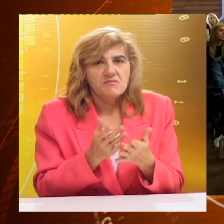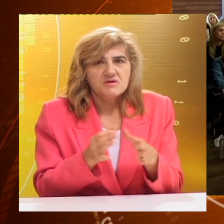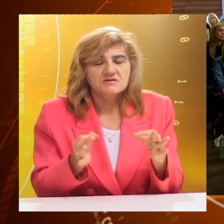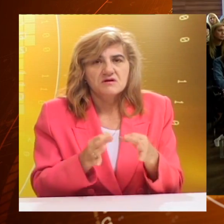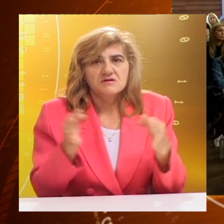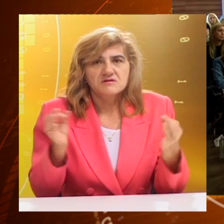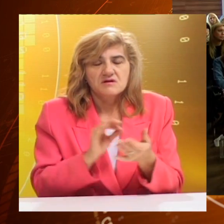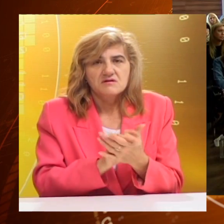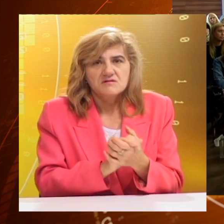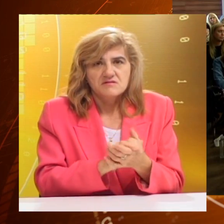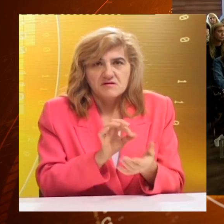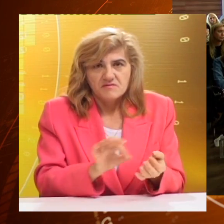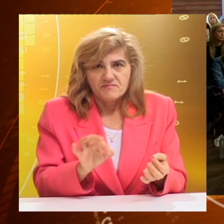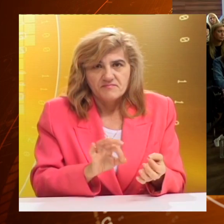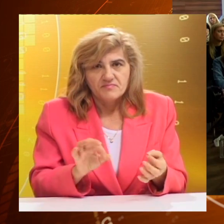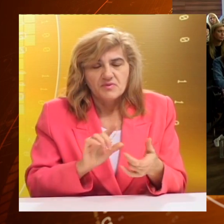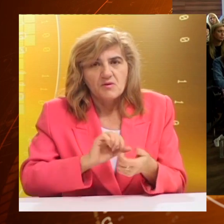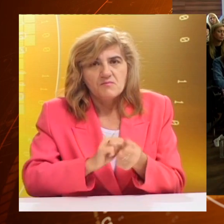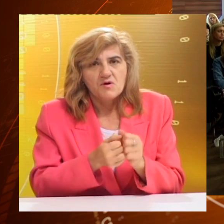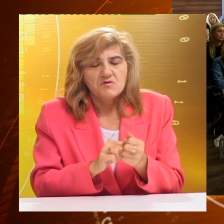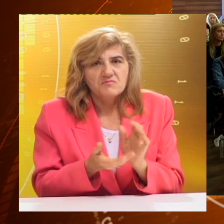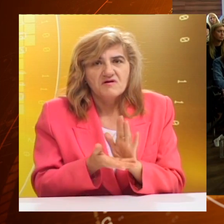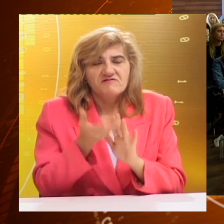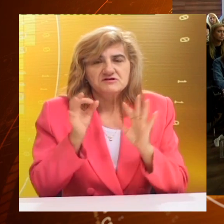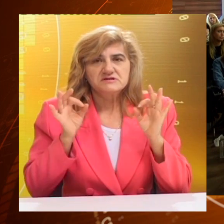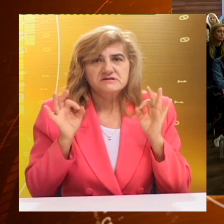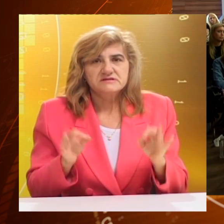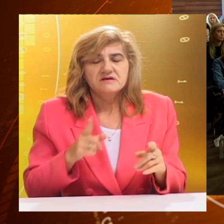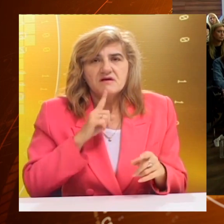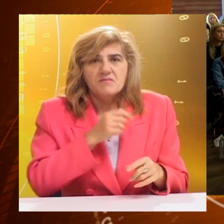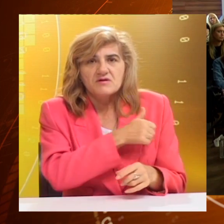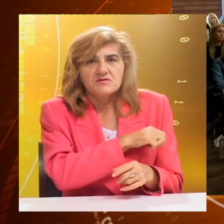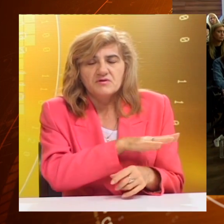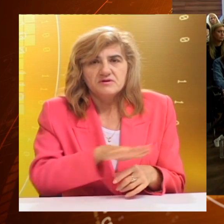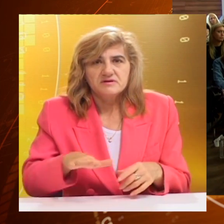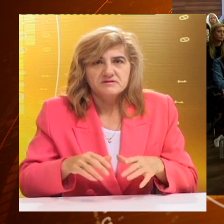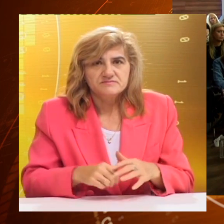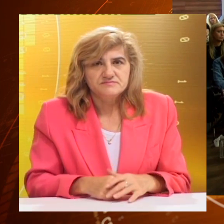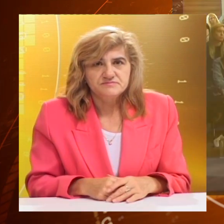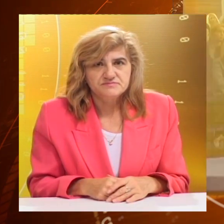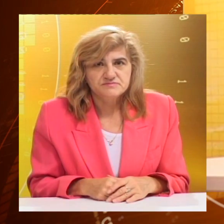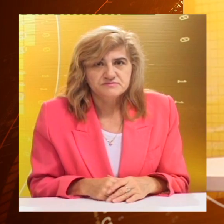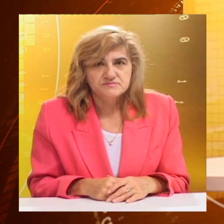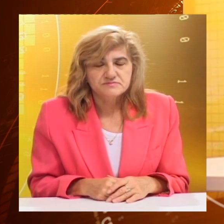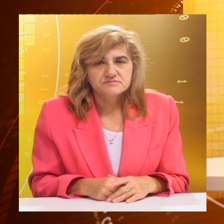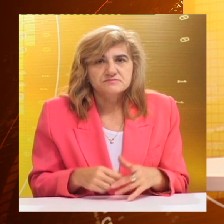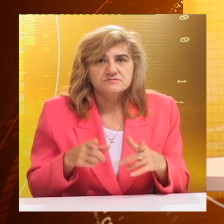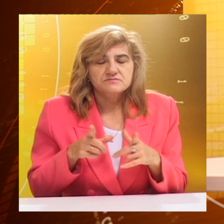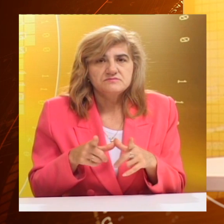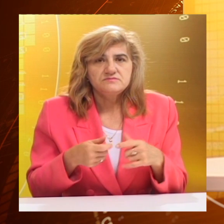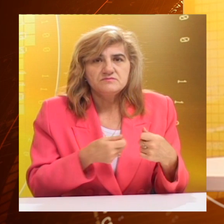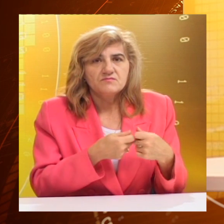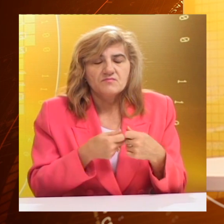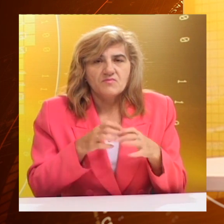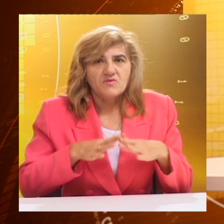Jurić, čime će biti ozvaničena saradnja u cilju efikasnije borbe za veću bezbednost maloletnih lica. U okviru